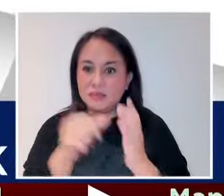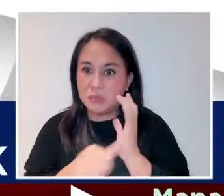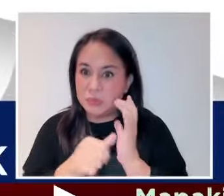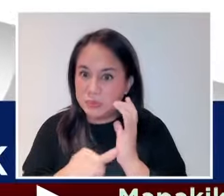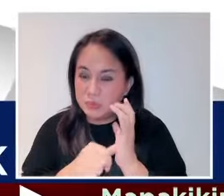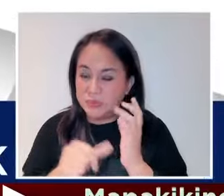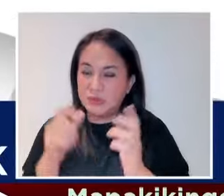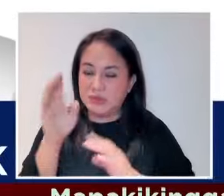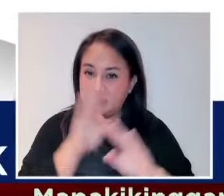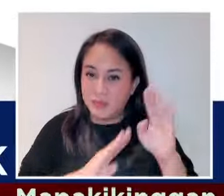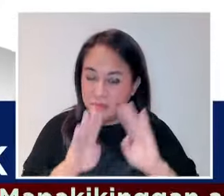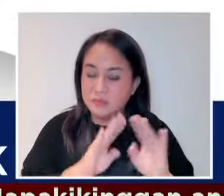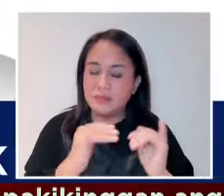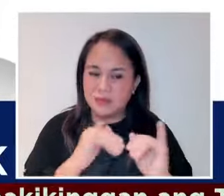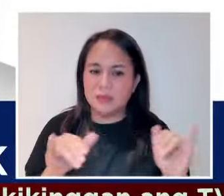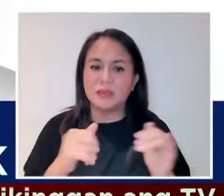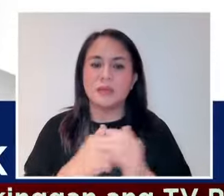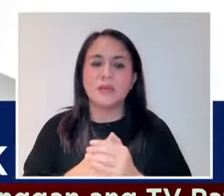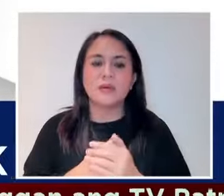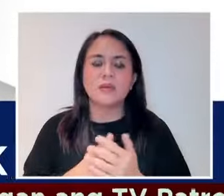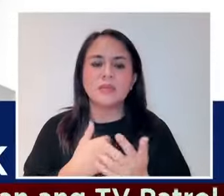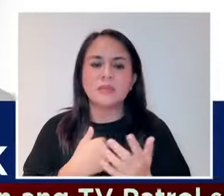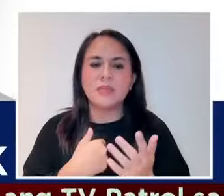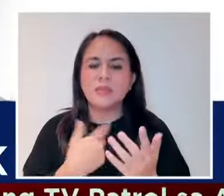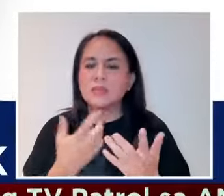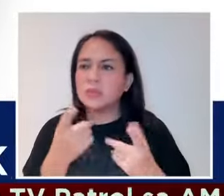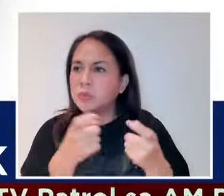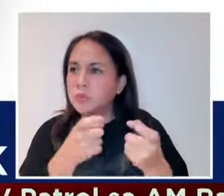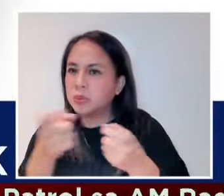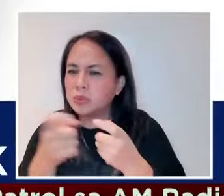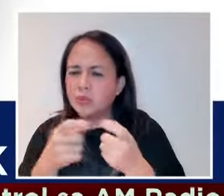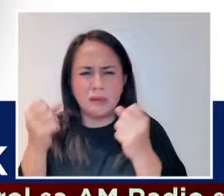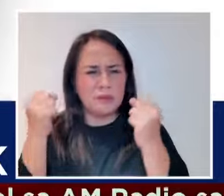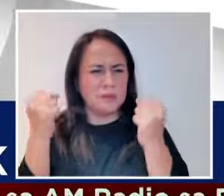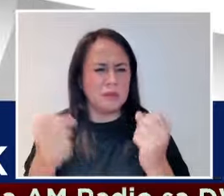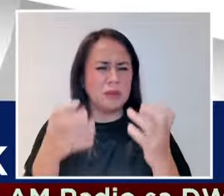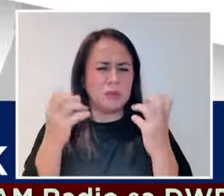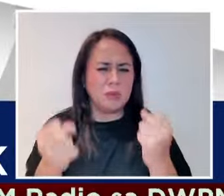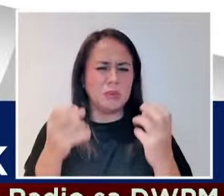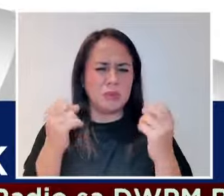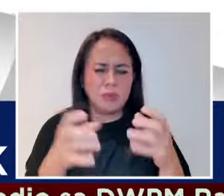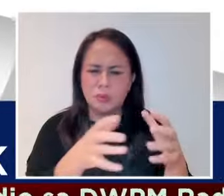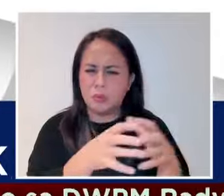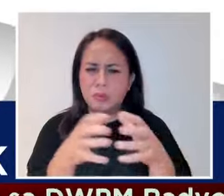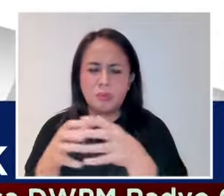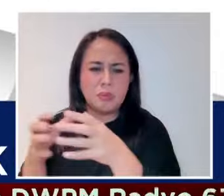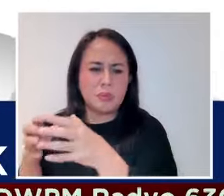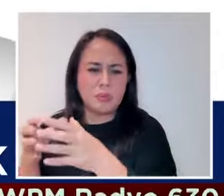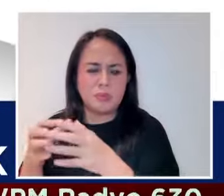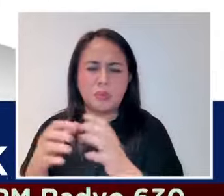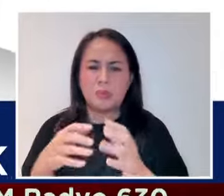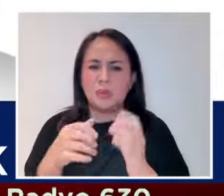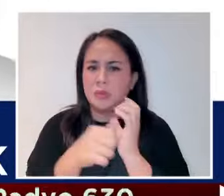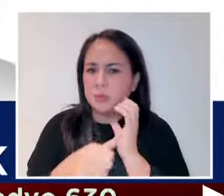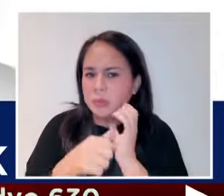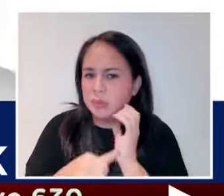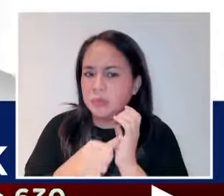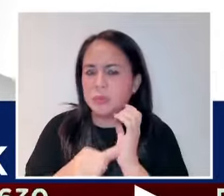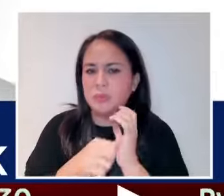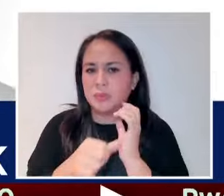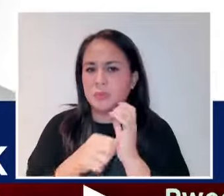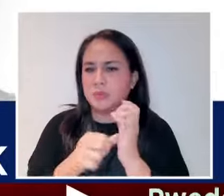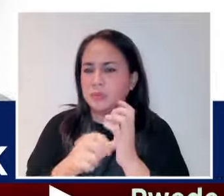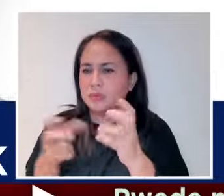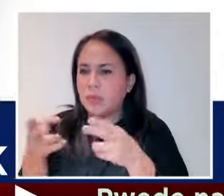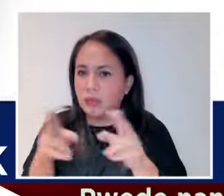ang pinagmulan ng hindi pangkaraniwang dami at clustering ng diarrhea cases sa lungsod, hindi pa masasabing tapos